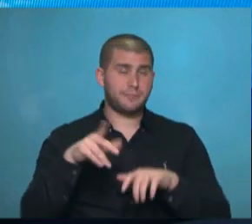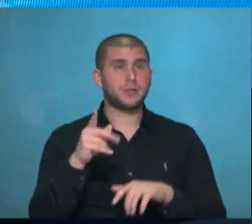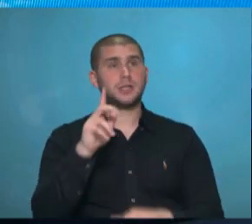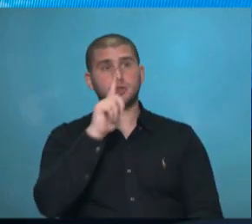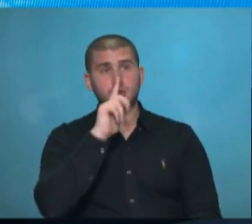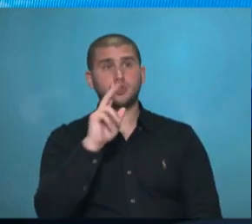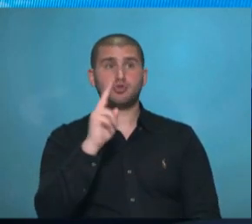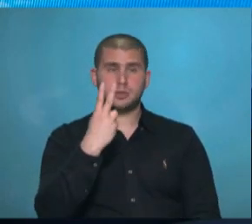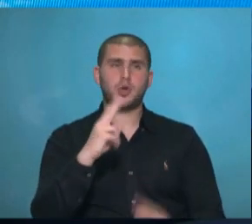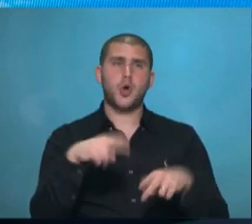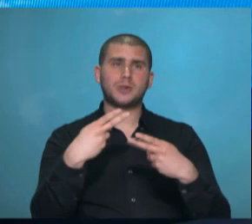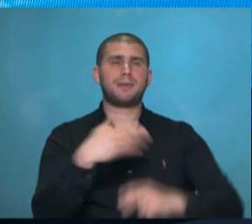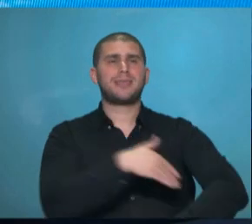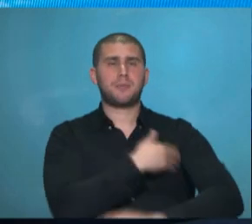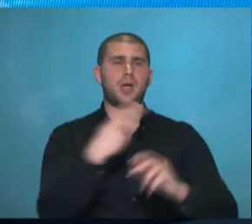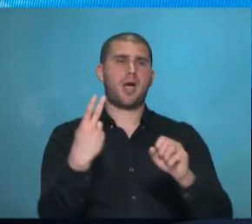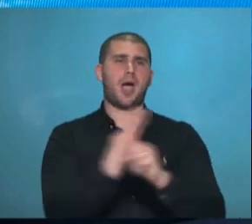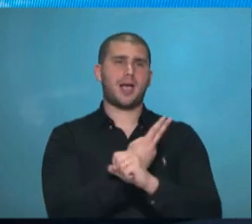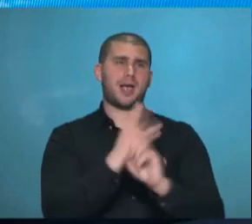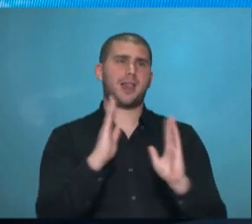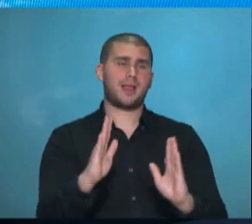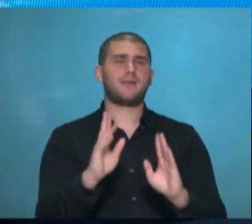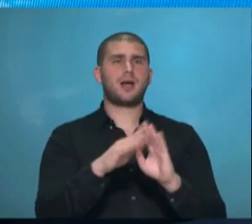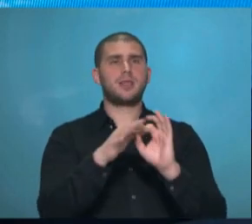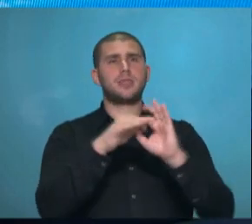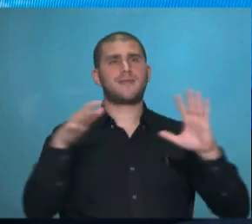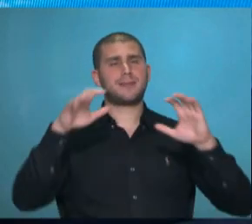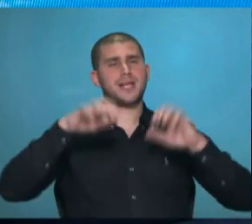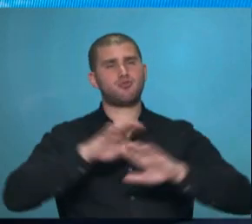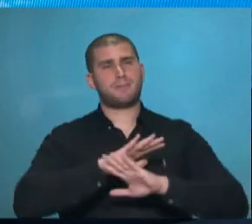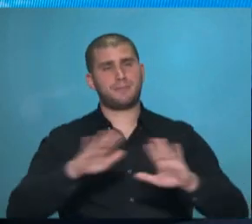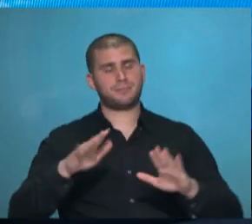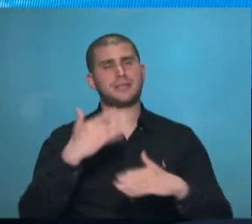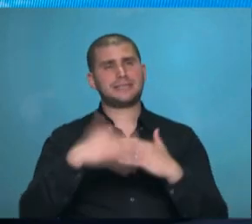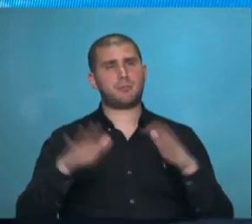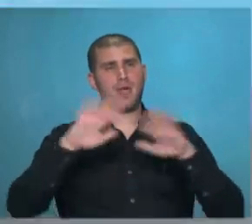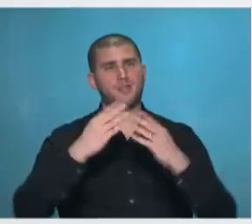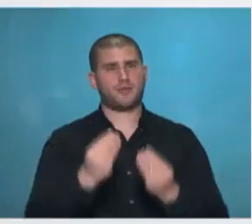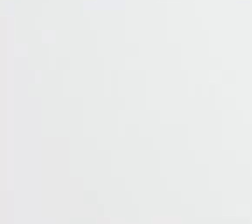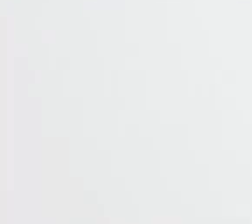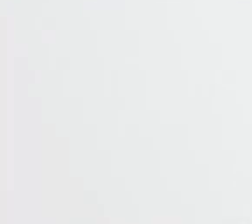שני, חוזרים לטמפרטורות רגילות לעונה ונפרדים מהגשם. עד כאן וערב טוב.